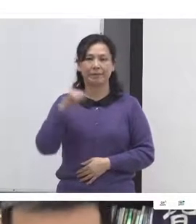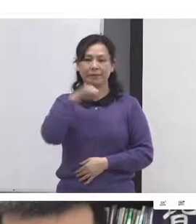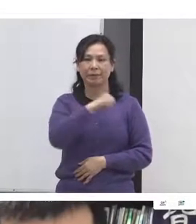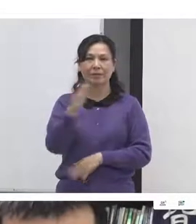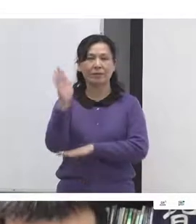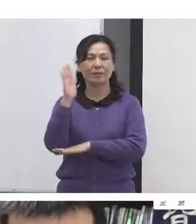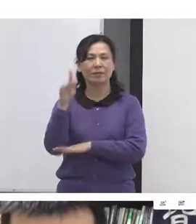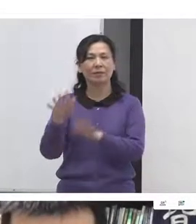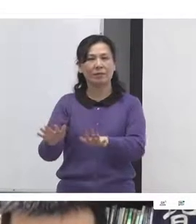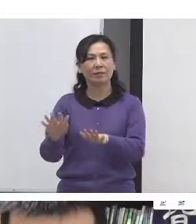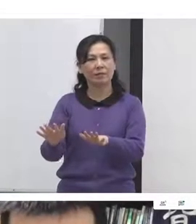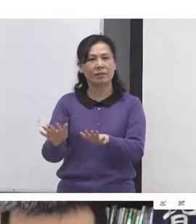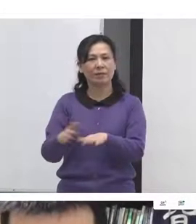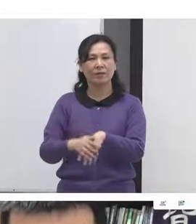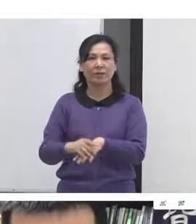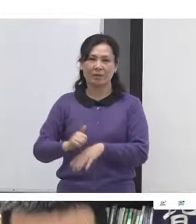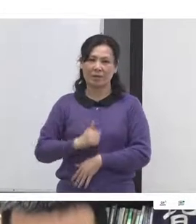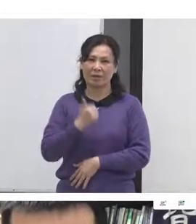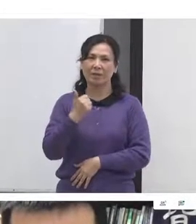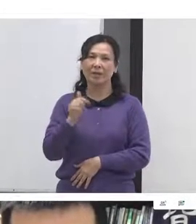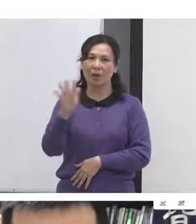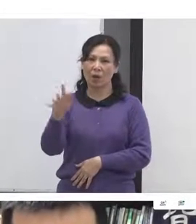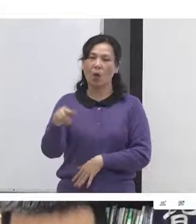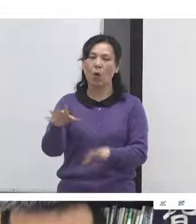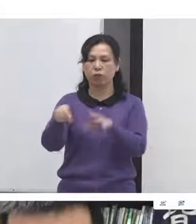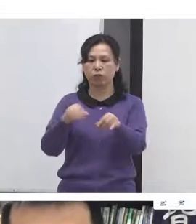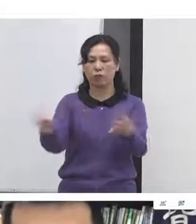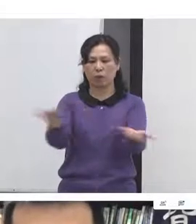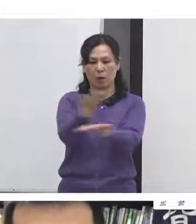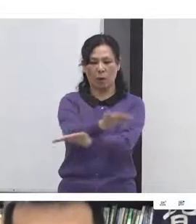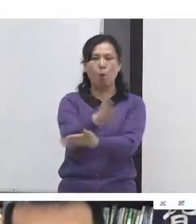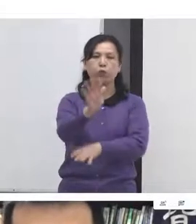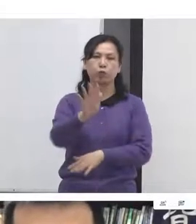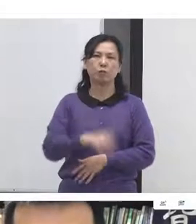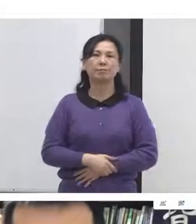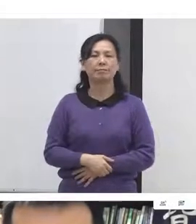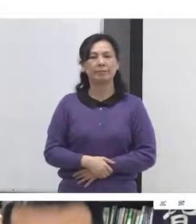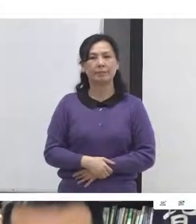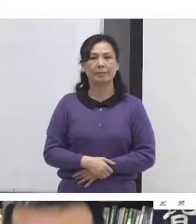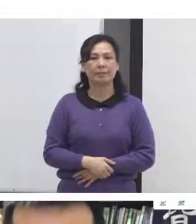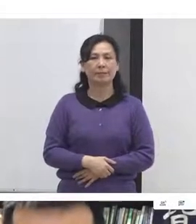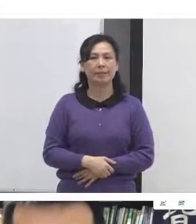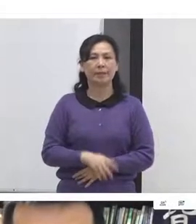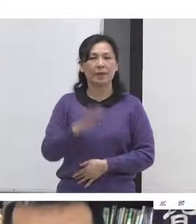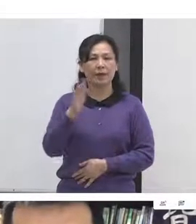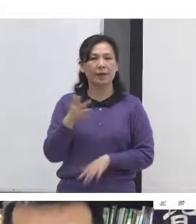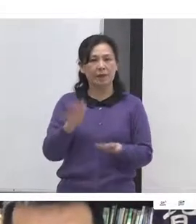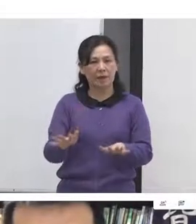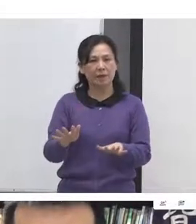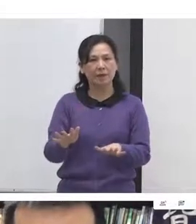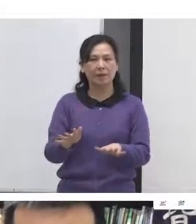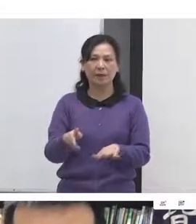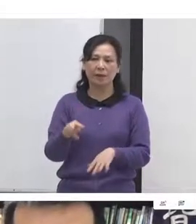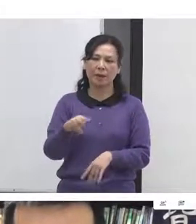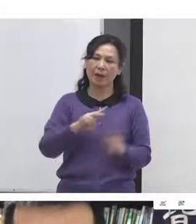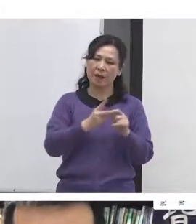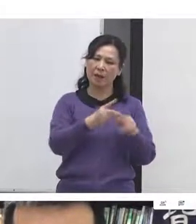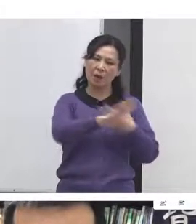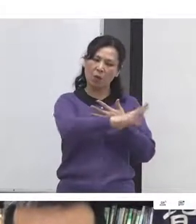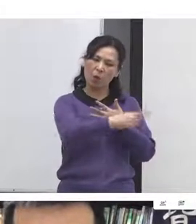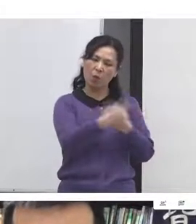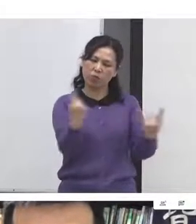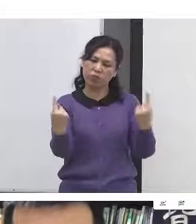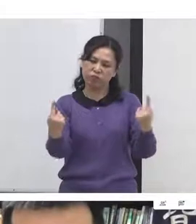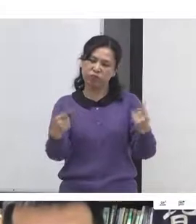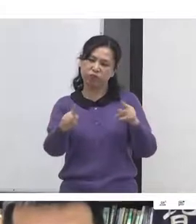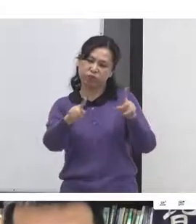台湾政府目前确实有资料交换的机制，但是目前来看的话，跟国外相比的话，其实